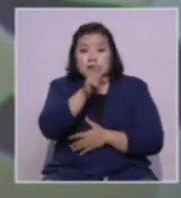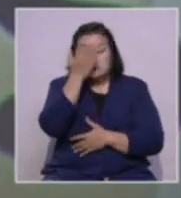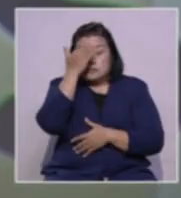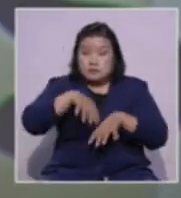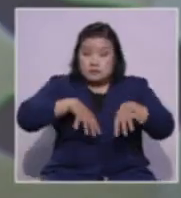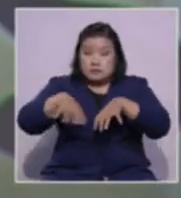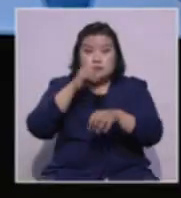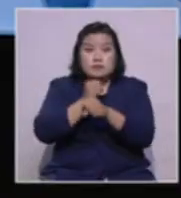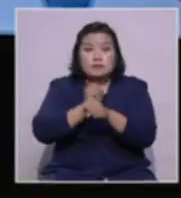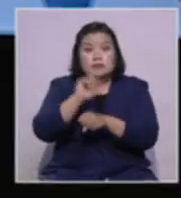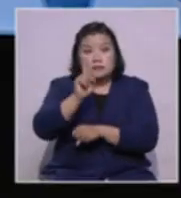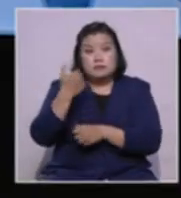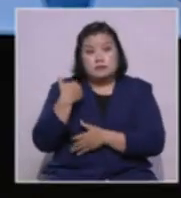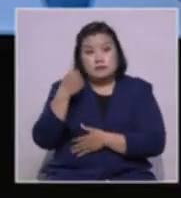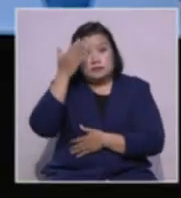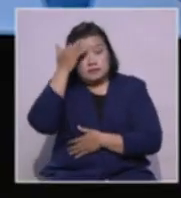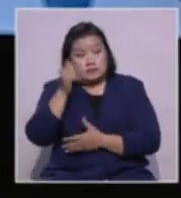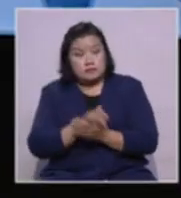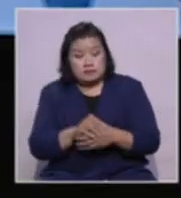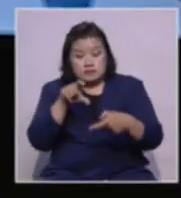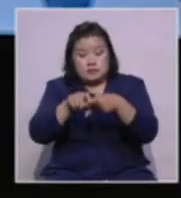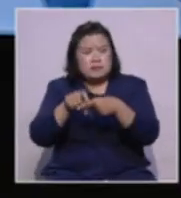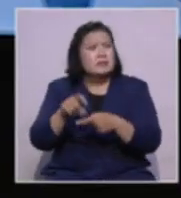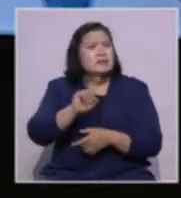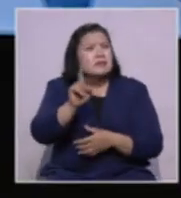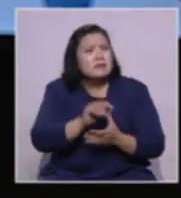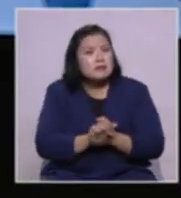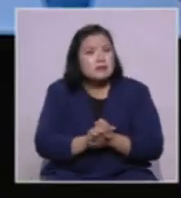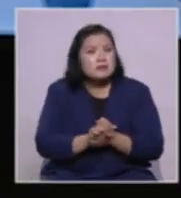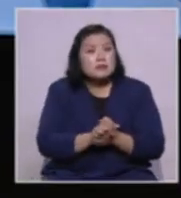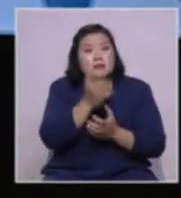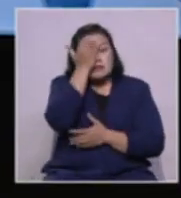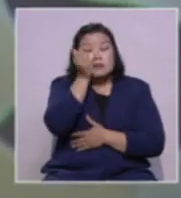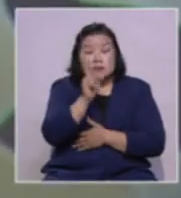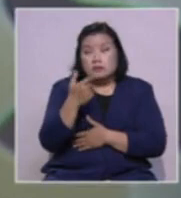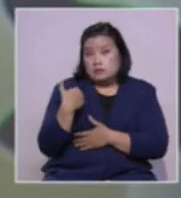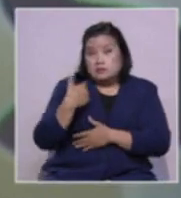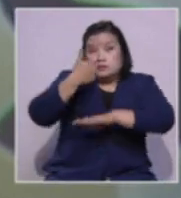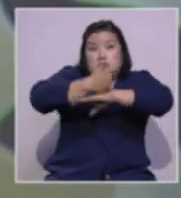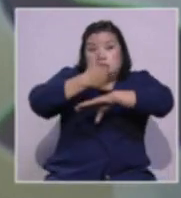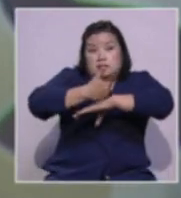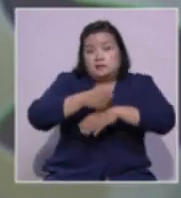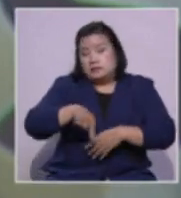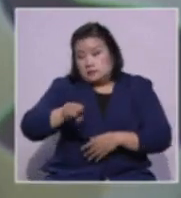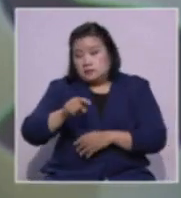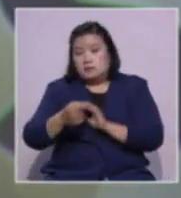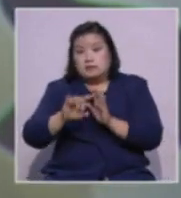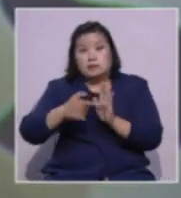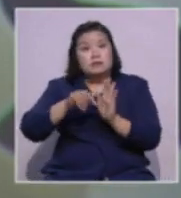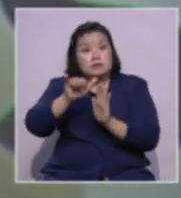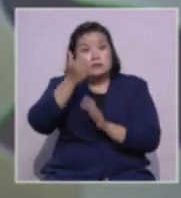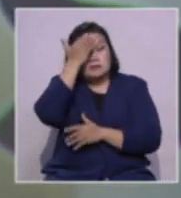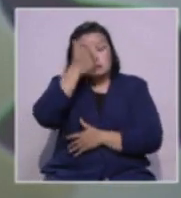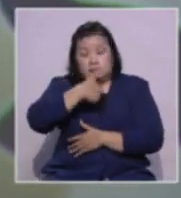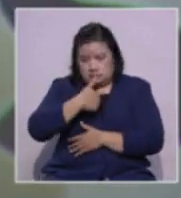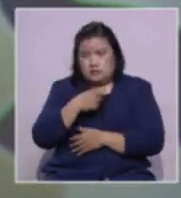นะ ก็เอากรมหารกัน ยังง่ายๆอย่างนั้นเหรอจ๊ะไม่มันก็ต้องมีแม่งานค ือ ทางด้านคุณเฉลิมชัยใช่ไหมกำหนดว่าผมอยาก